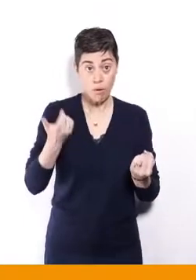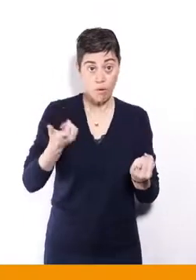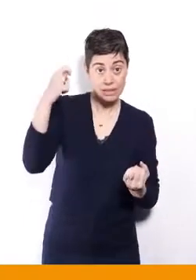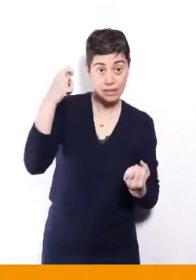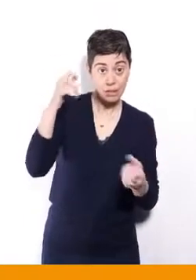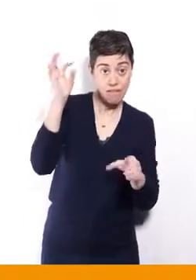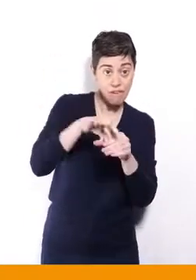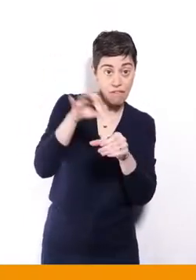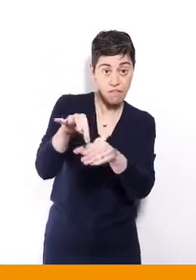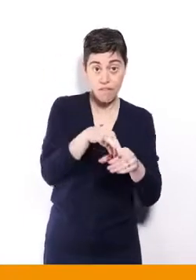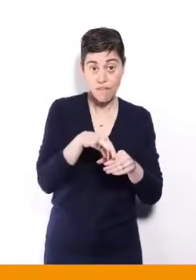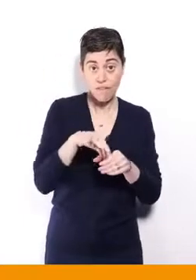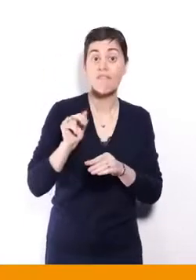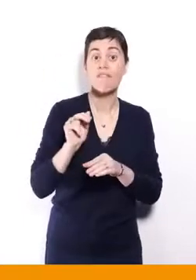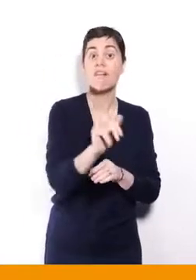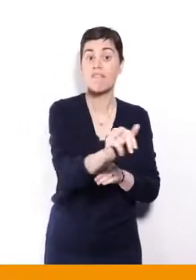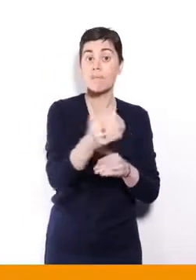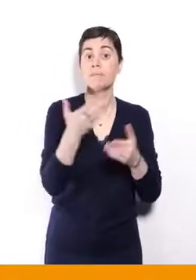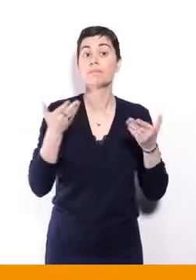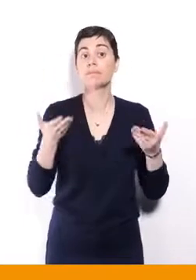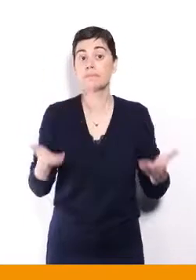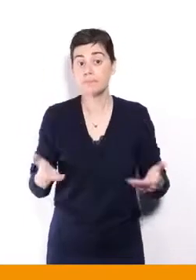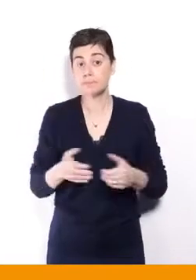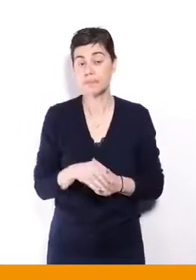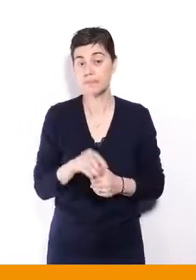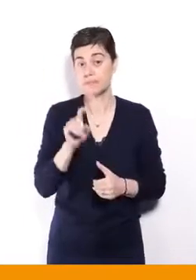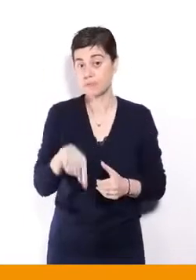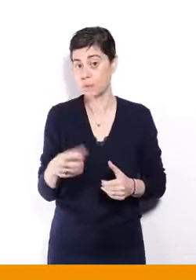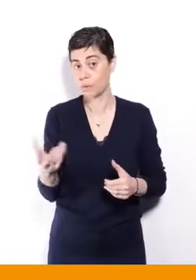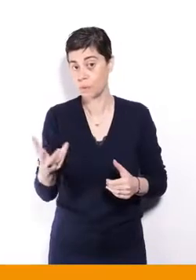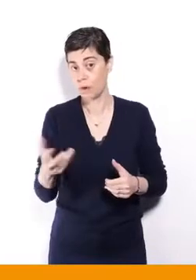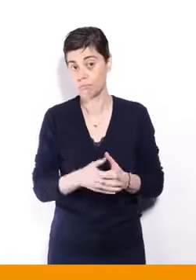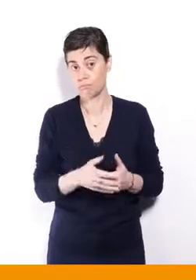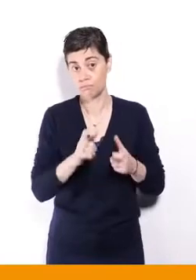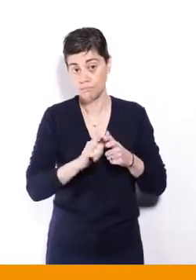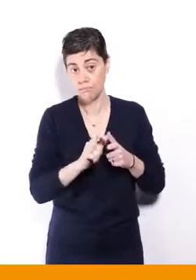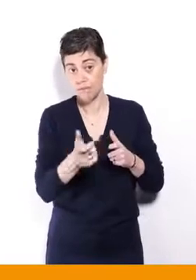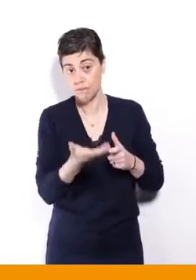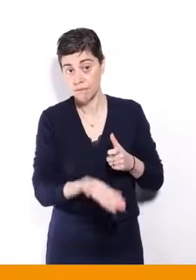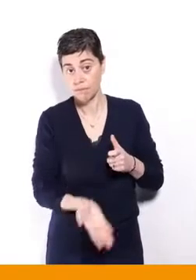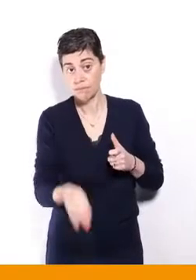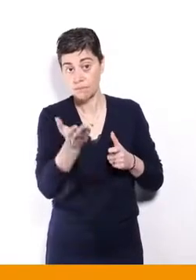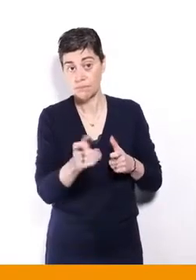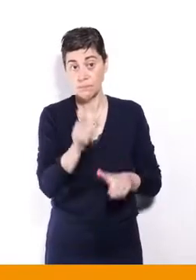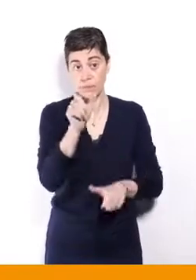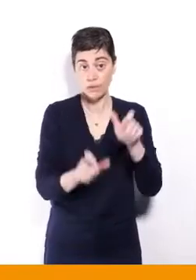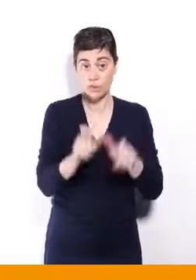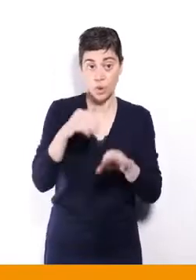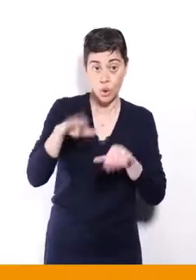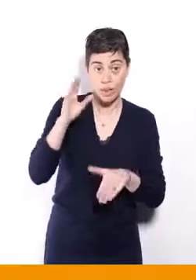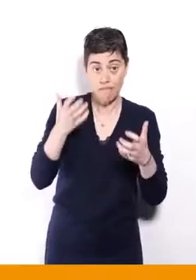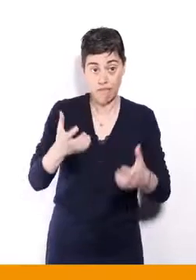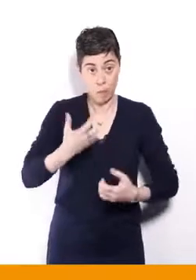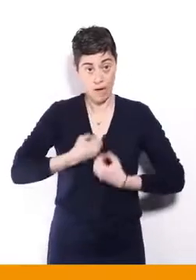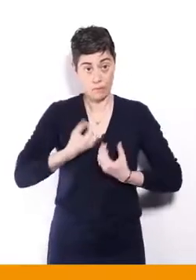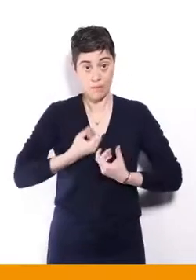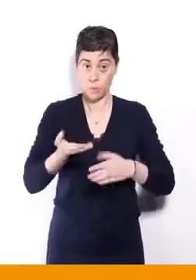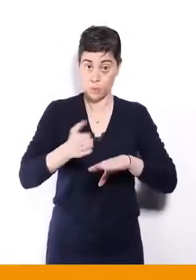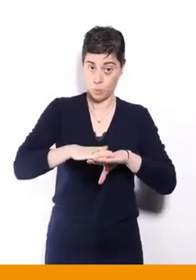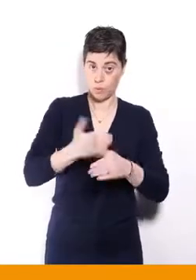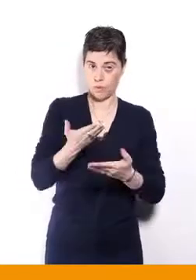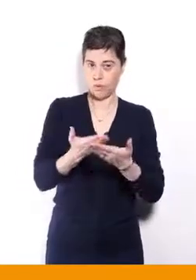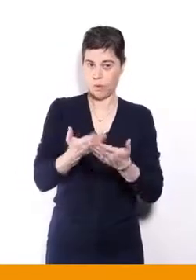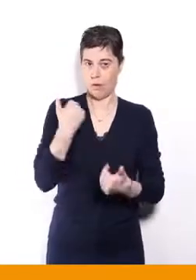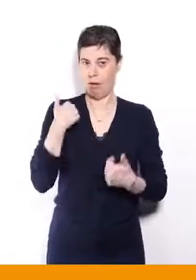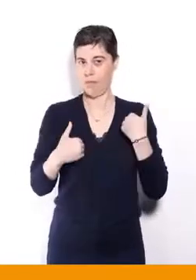semblé évidemment indispensable de donner la parole aux candidats qui le souhaitaient et de les